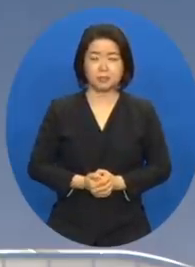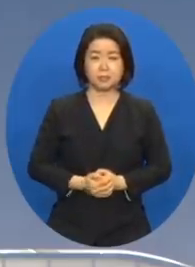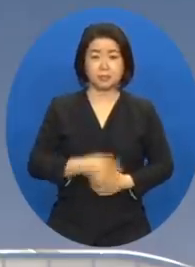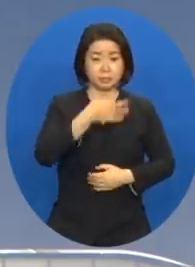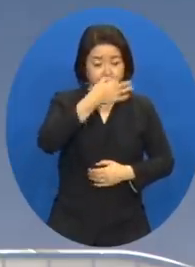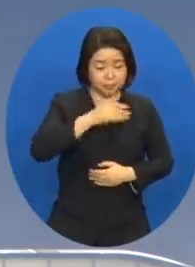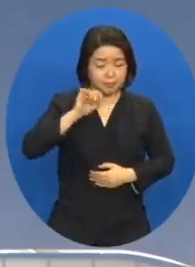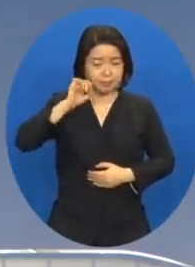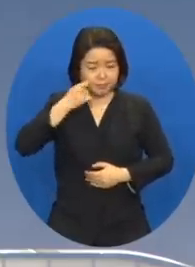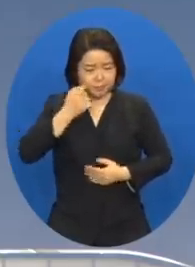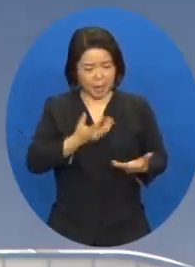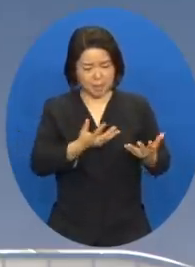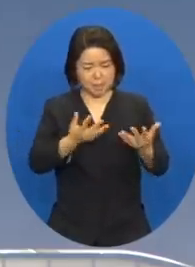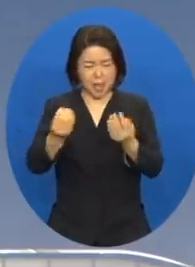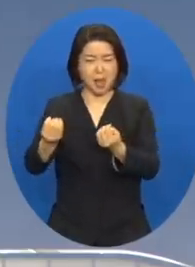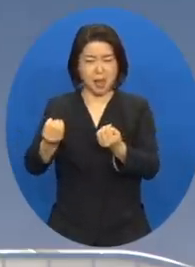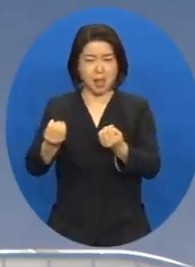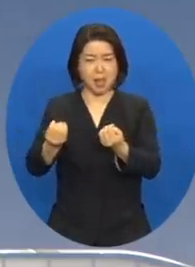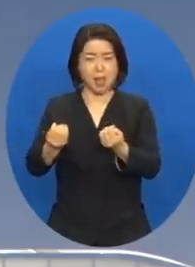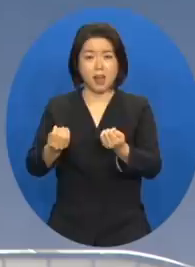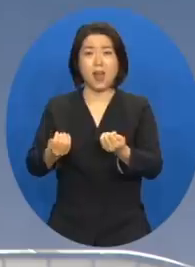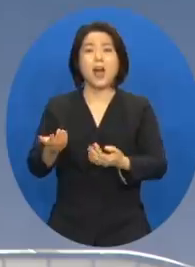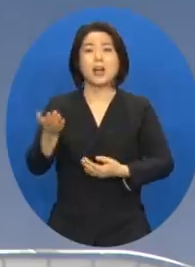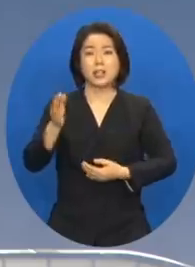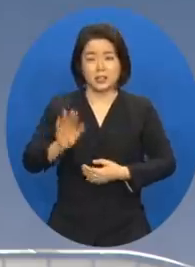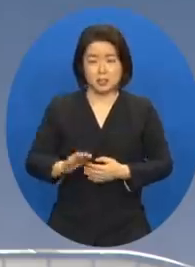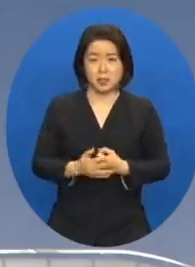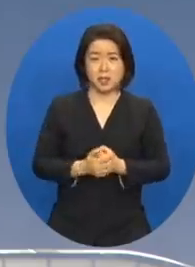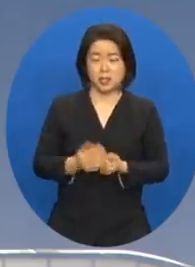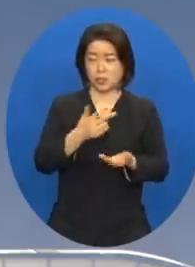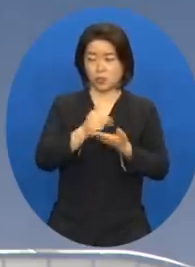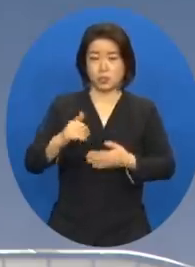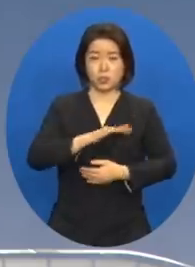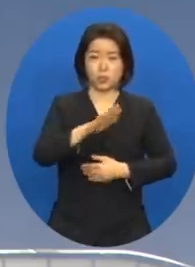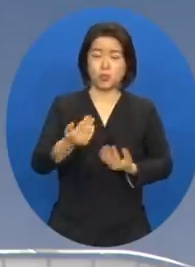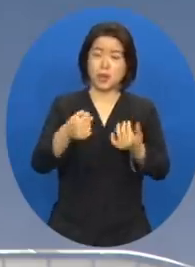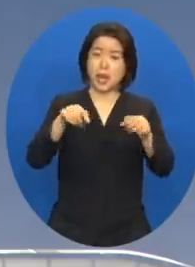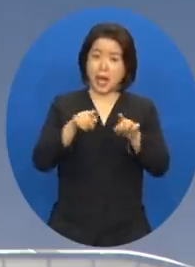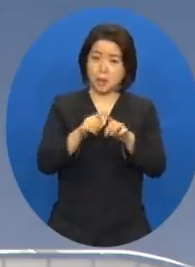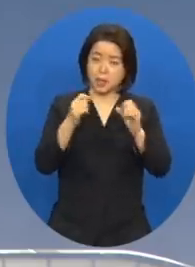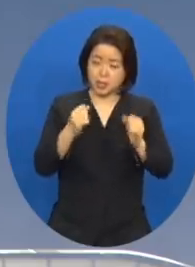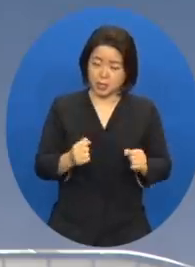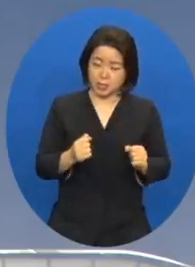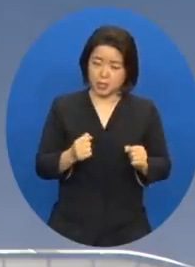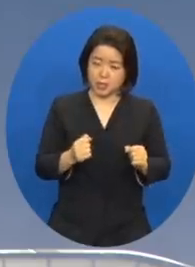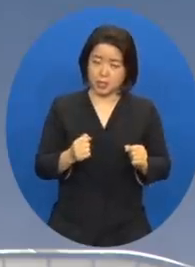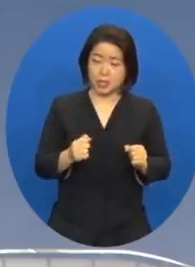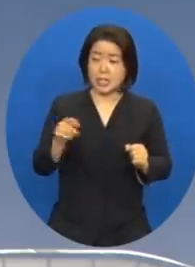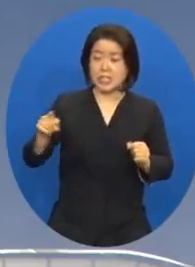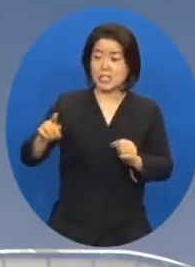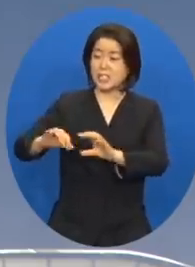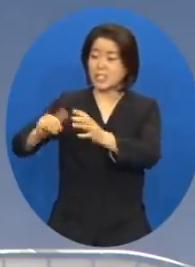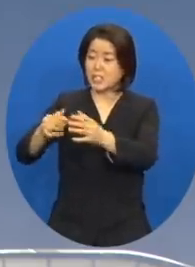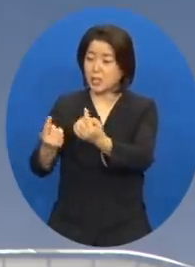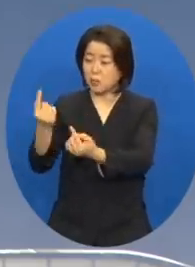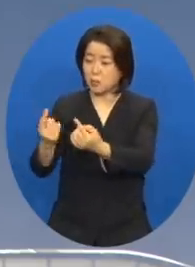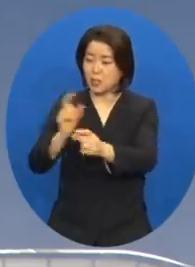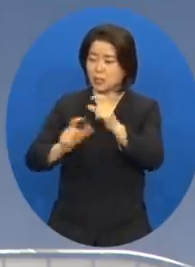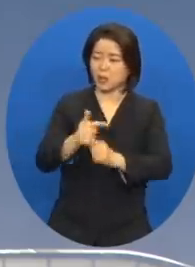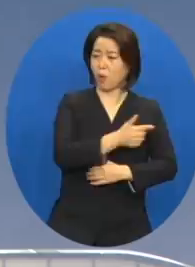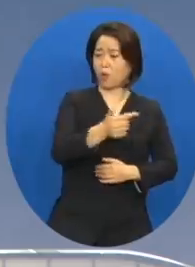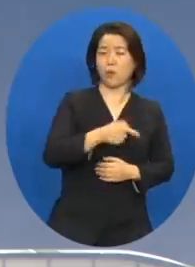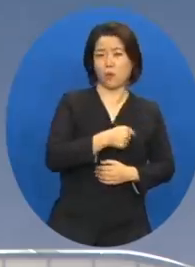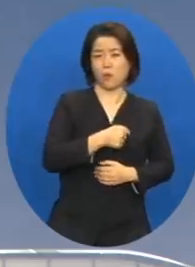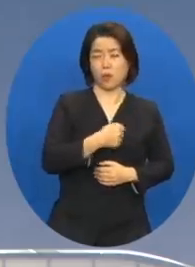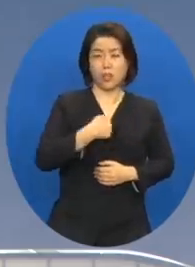힘들고 어려운 일이 많아도 주님이, 우리와 함께 계시는 주님이 세상보다 크세요. 우리가 그